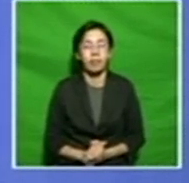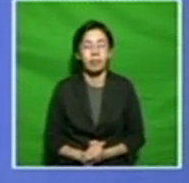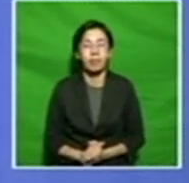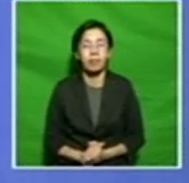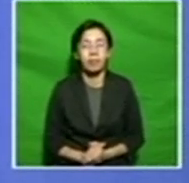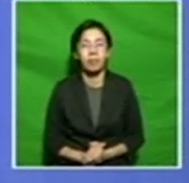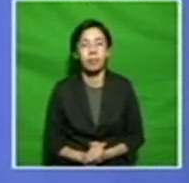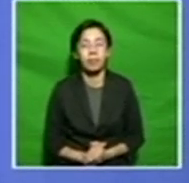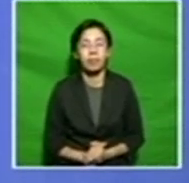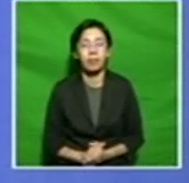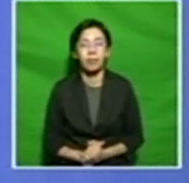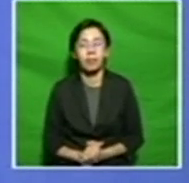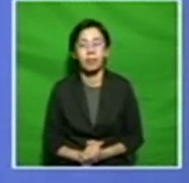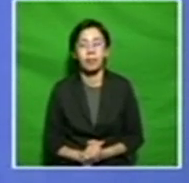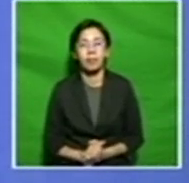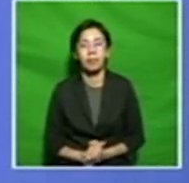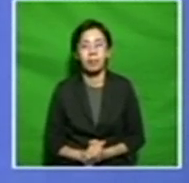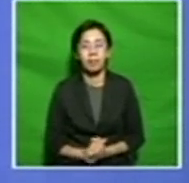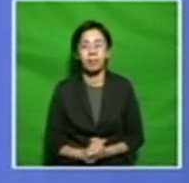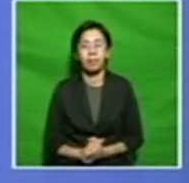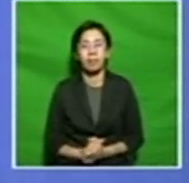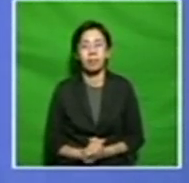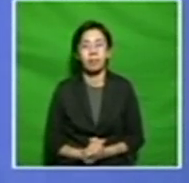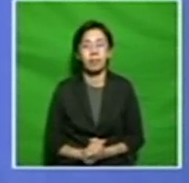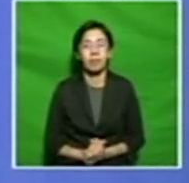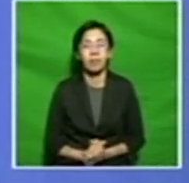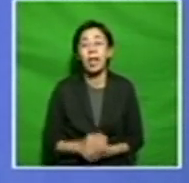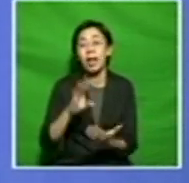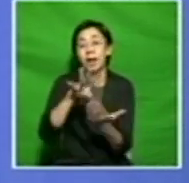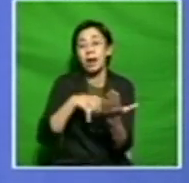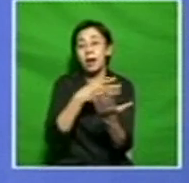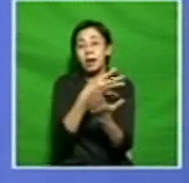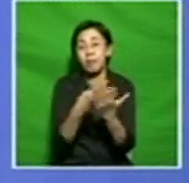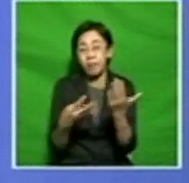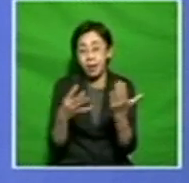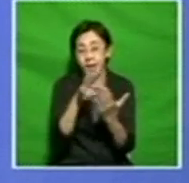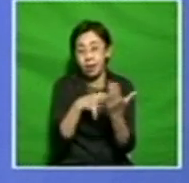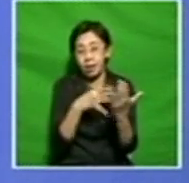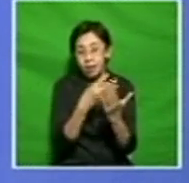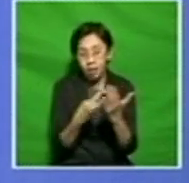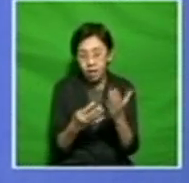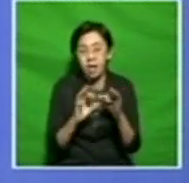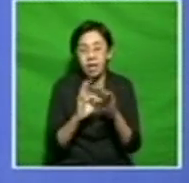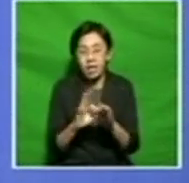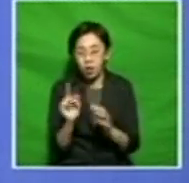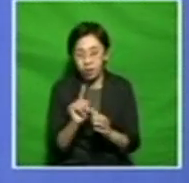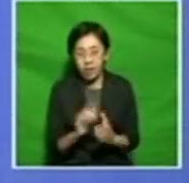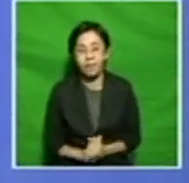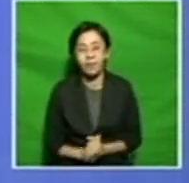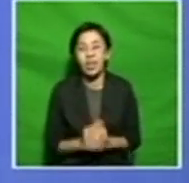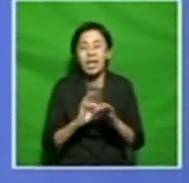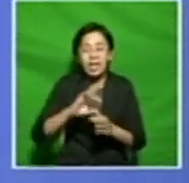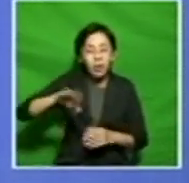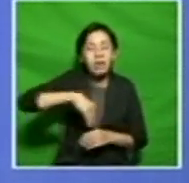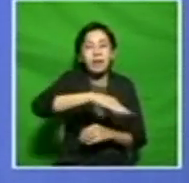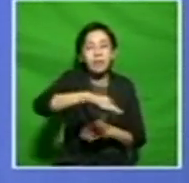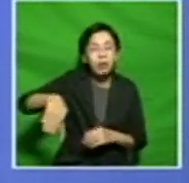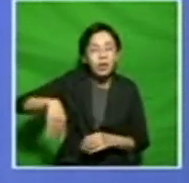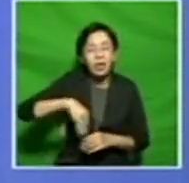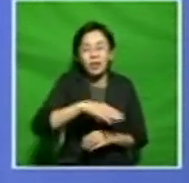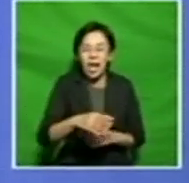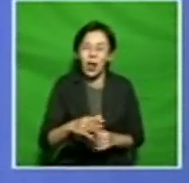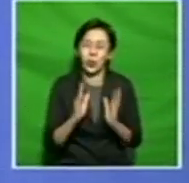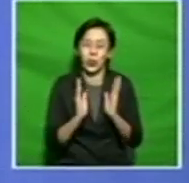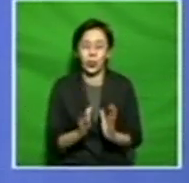เป็นกรณีซึ่งจะมีมาตรการเข้าไปเกี่ยวข้องกับท่านจนทำให้การ